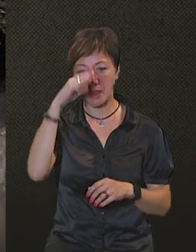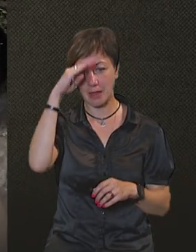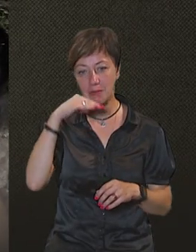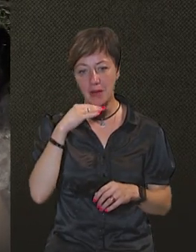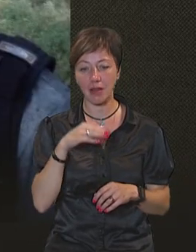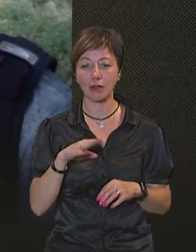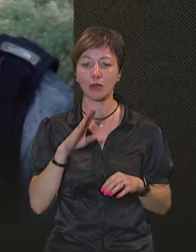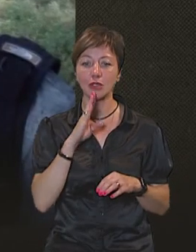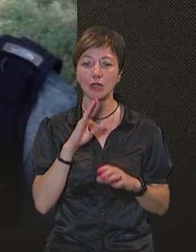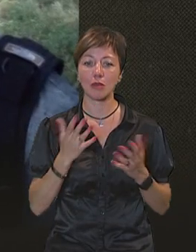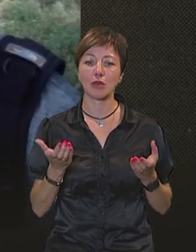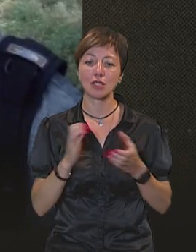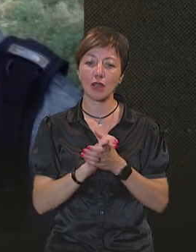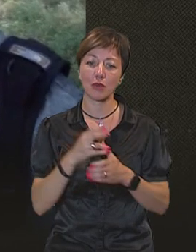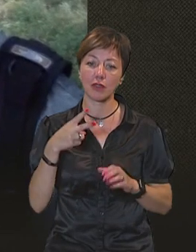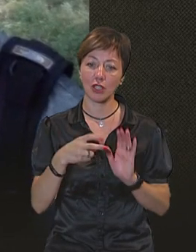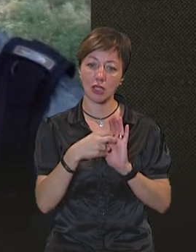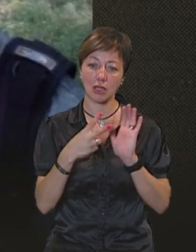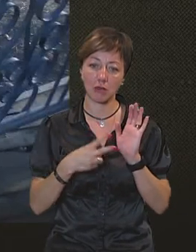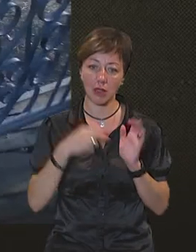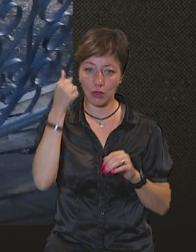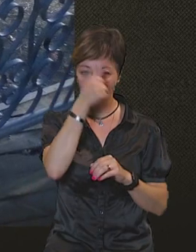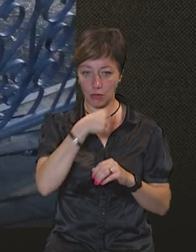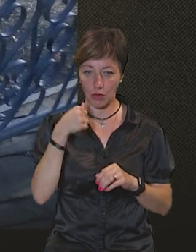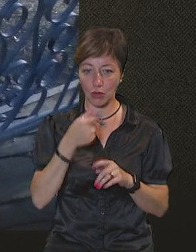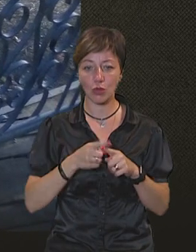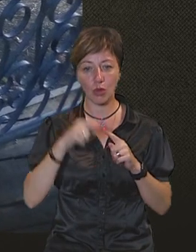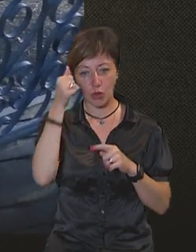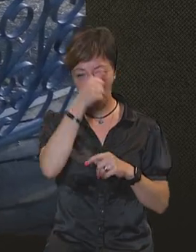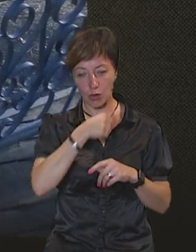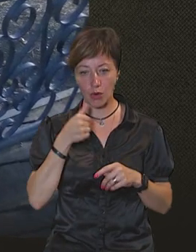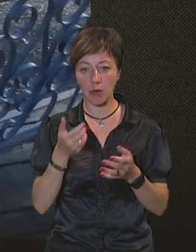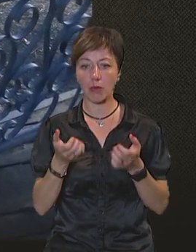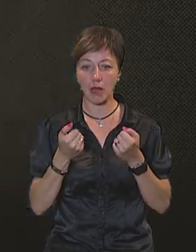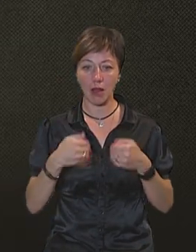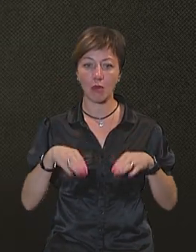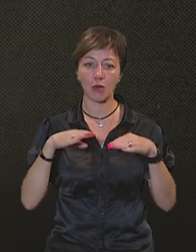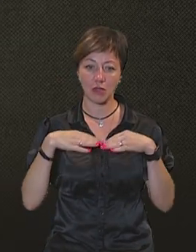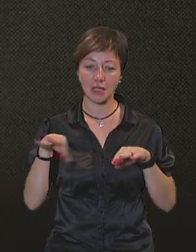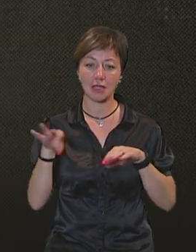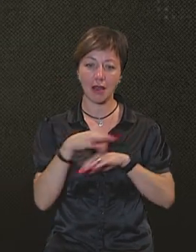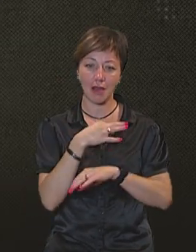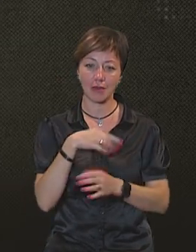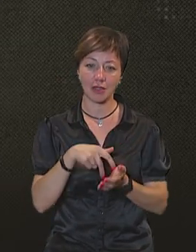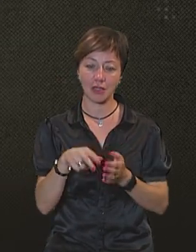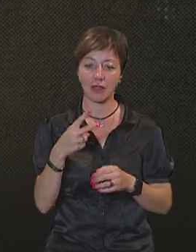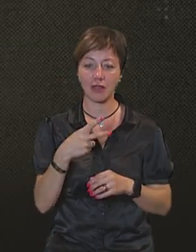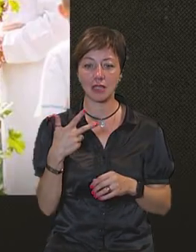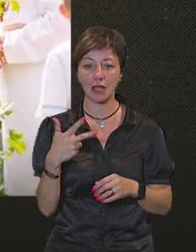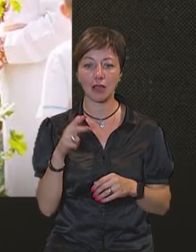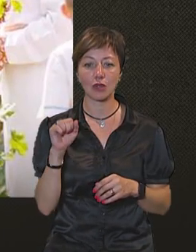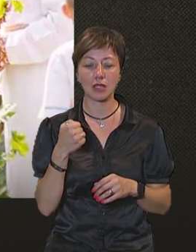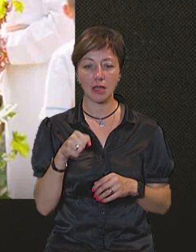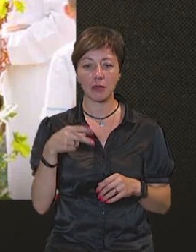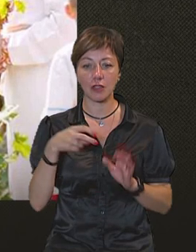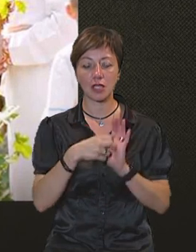Назарія Тамара розповіла, познайомилася в 2017 році. Того ж року прийняла від нього пропозицію і вийшла заміж. Вже 23